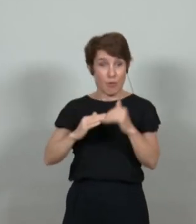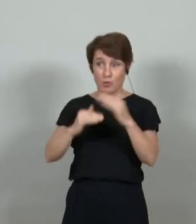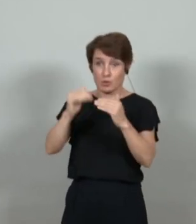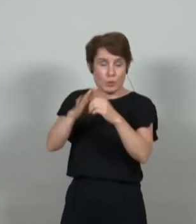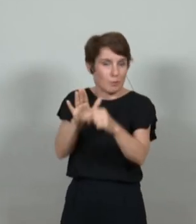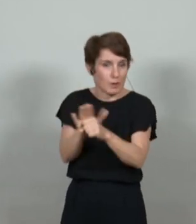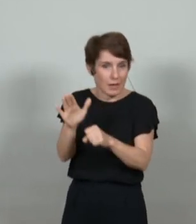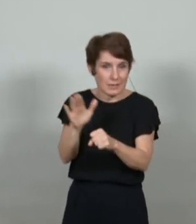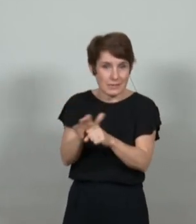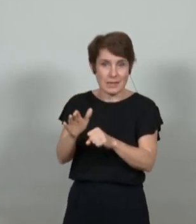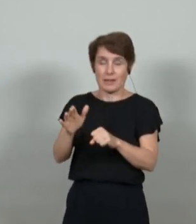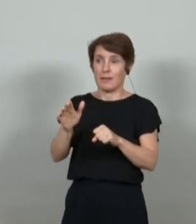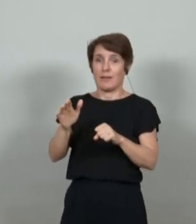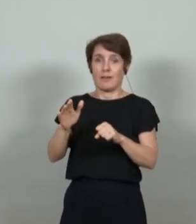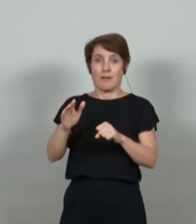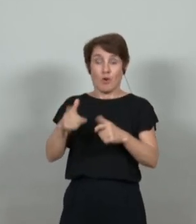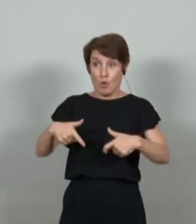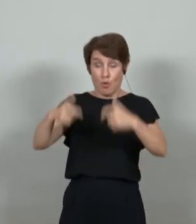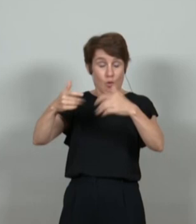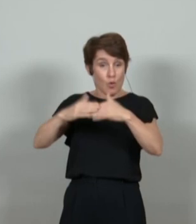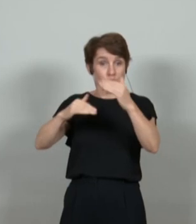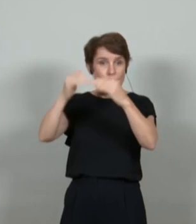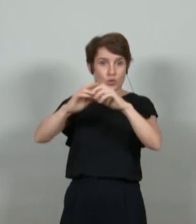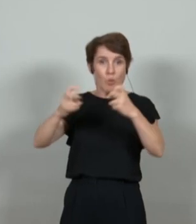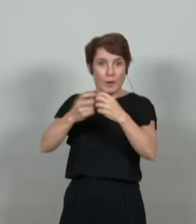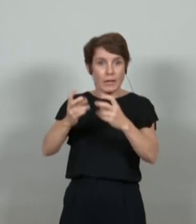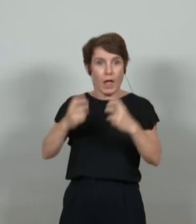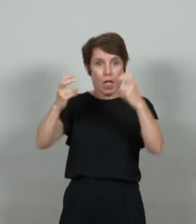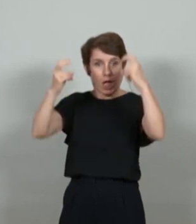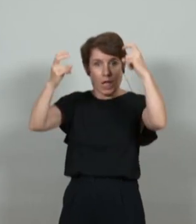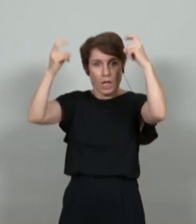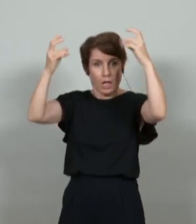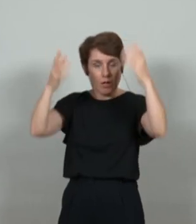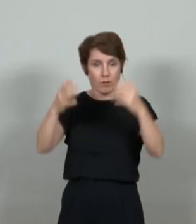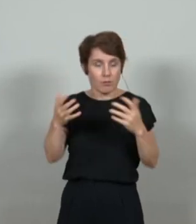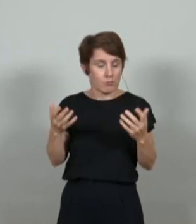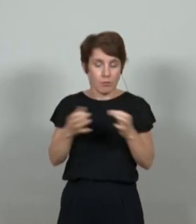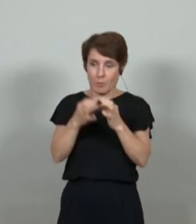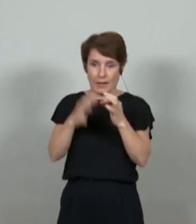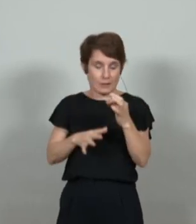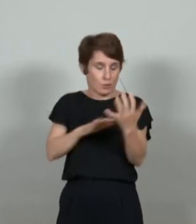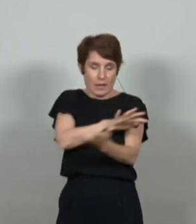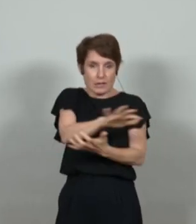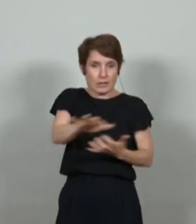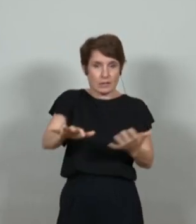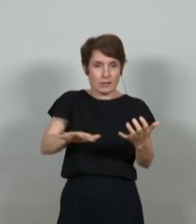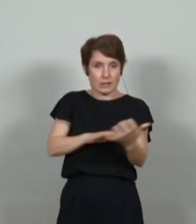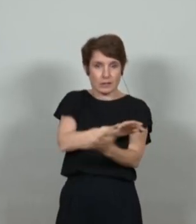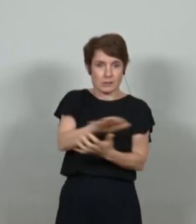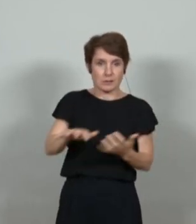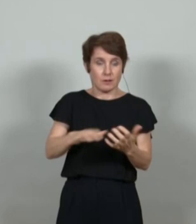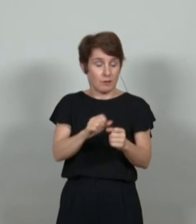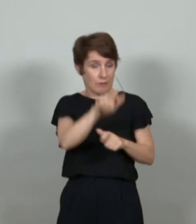surtout de la construction recours à vif pour répondre à la crise de la demande à la difficulté